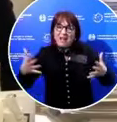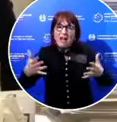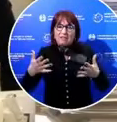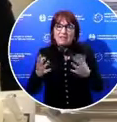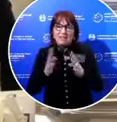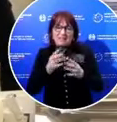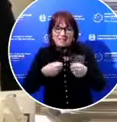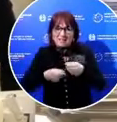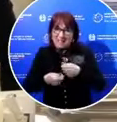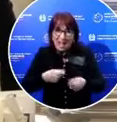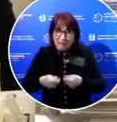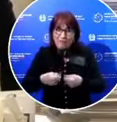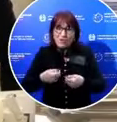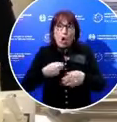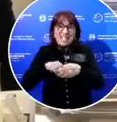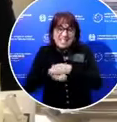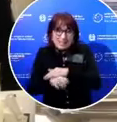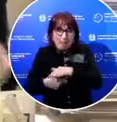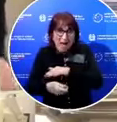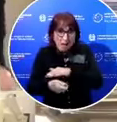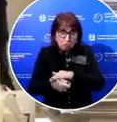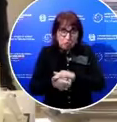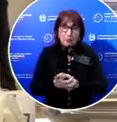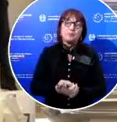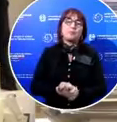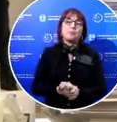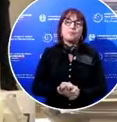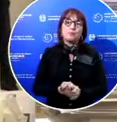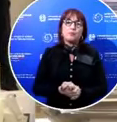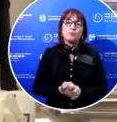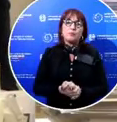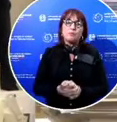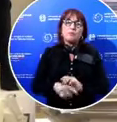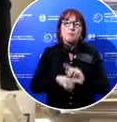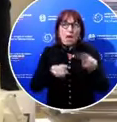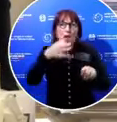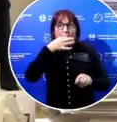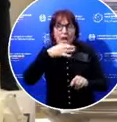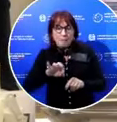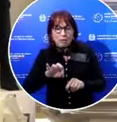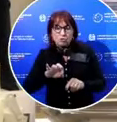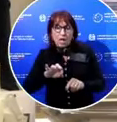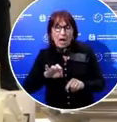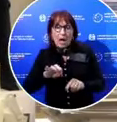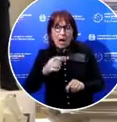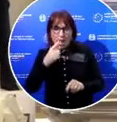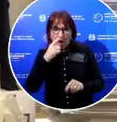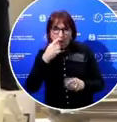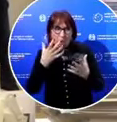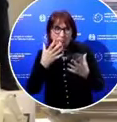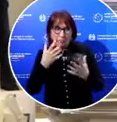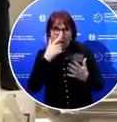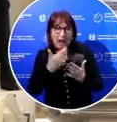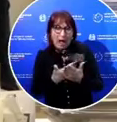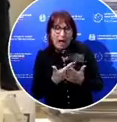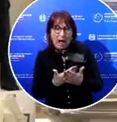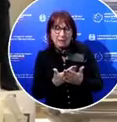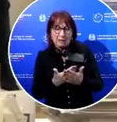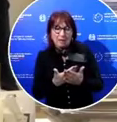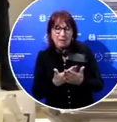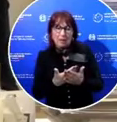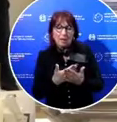attività minute di spaccio. A conferma di questa capacità di adattamento e di flessibilità